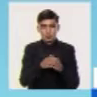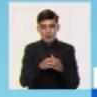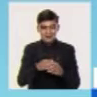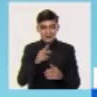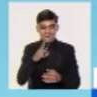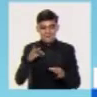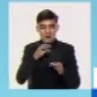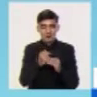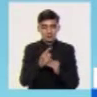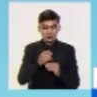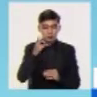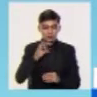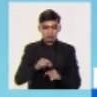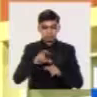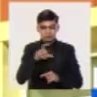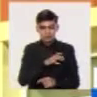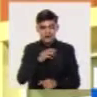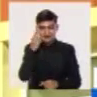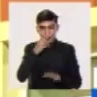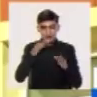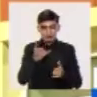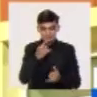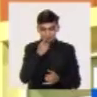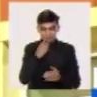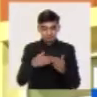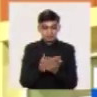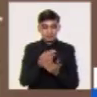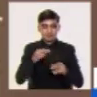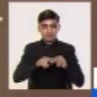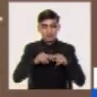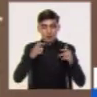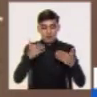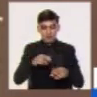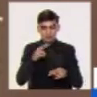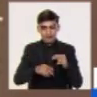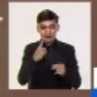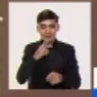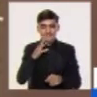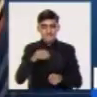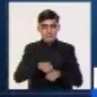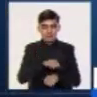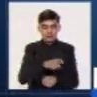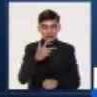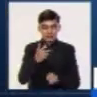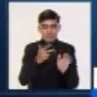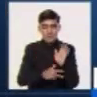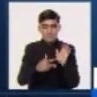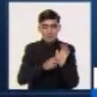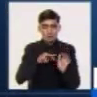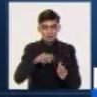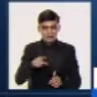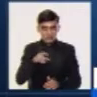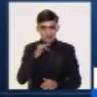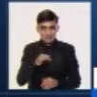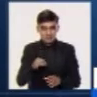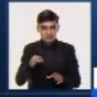11%-ға қымбаттаған. Әсіресе Елордадағы енді салынып біткен үйлердің бір шаршы метрі кемінде 388 мың теңгенің